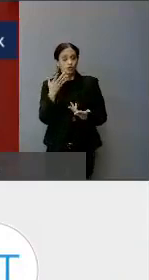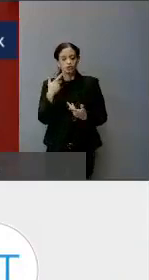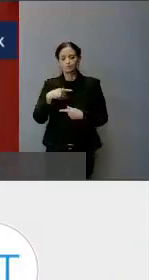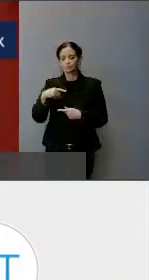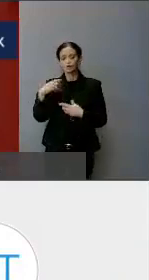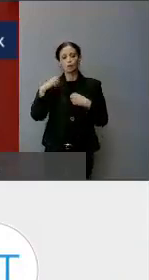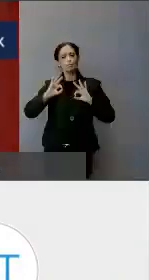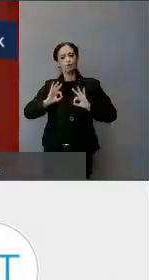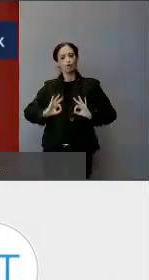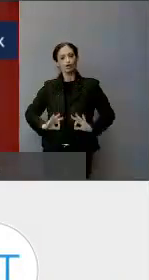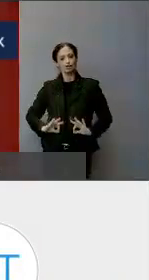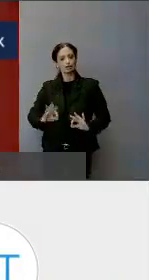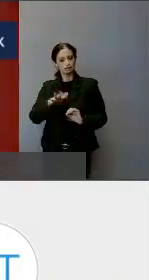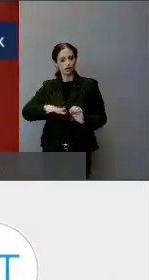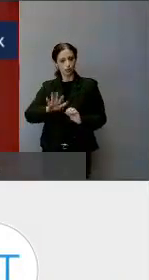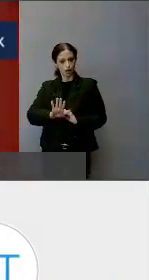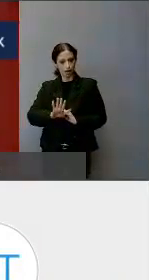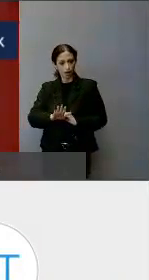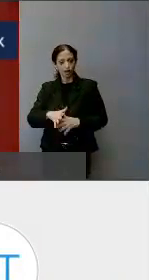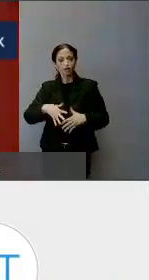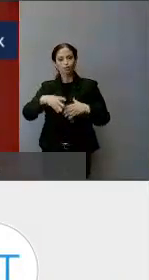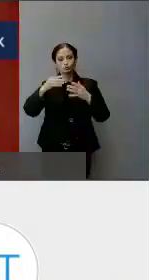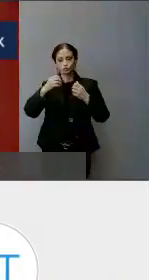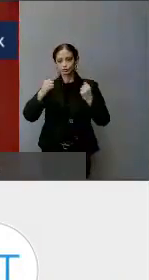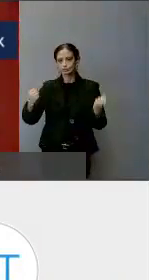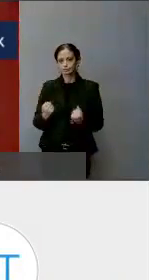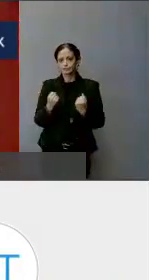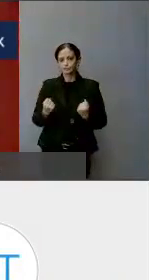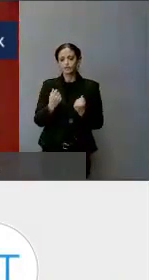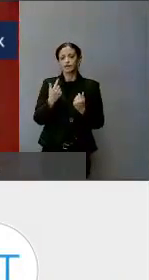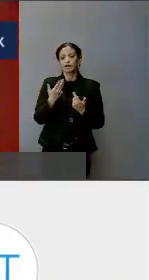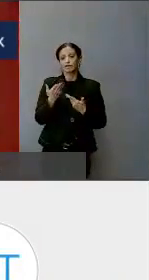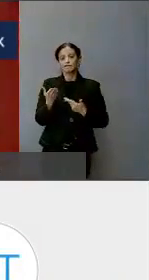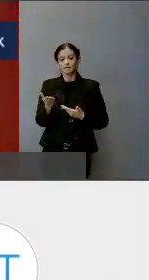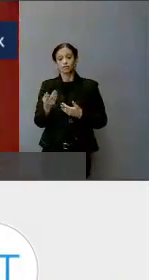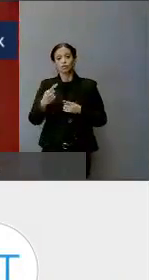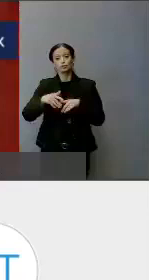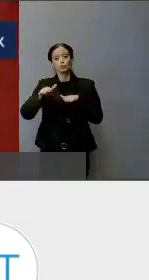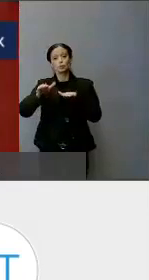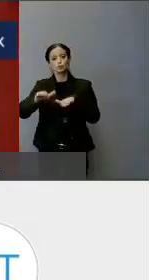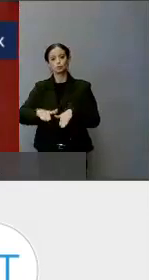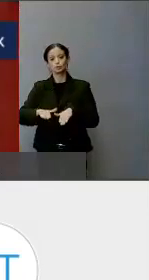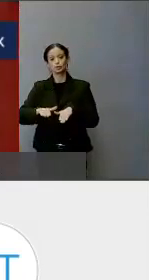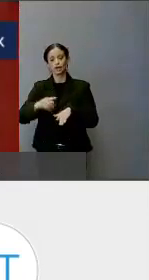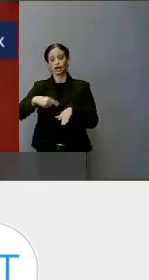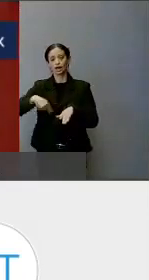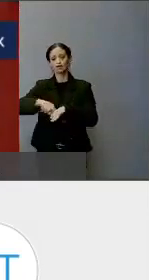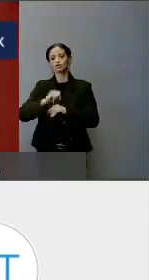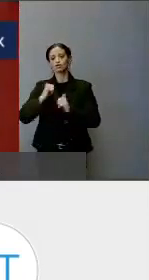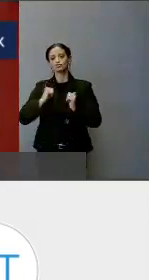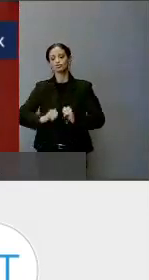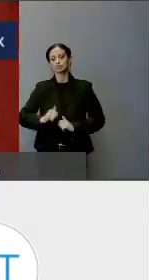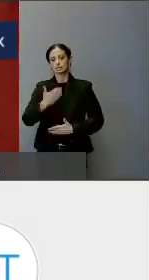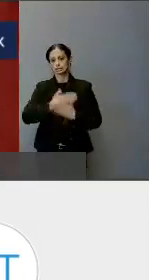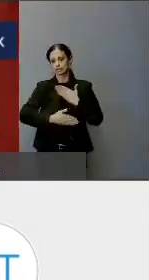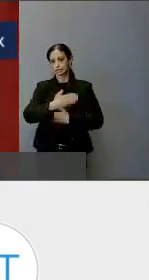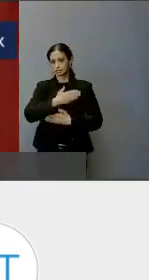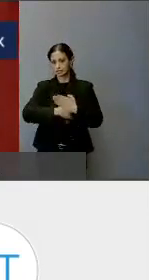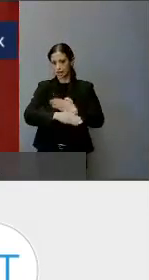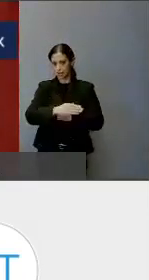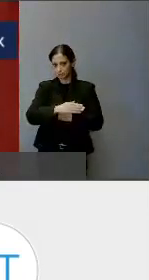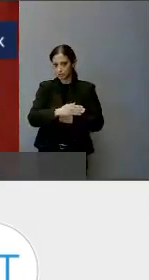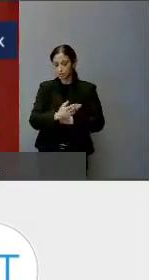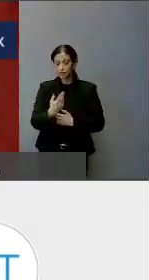si è avviata una campagna in favore ea tutela dei nostri concittadini disabili volta appunto a